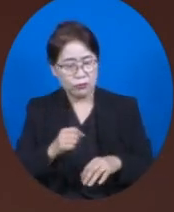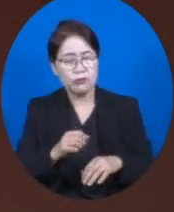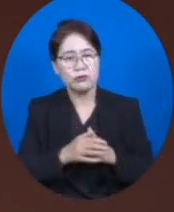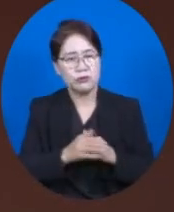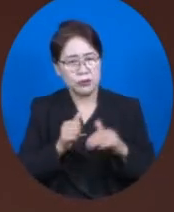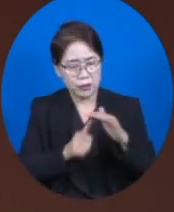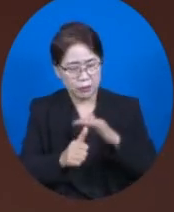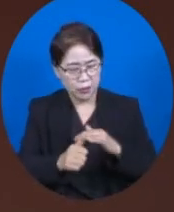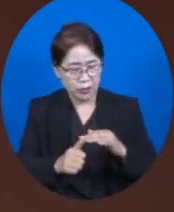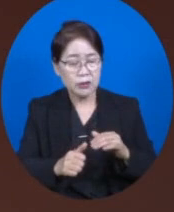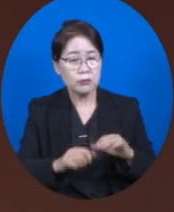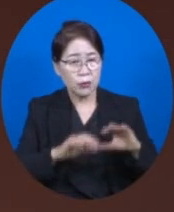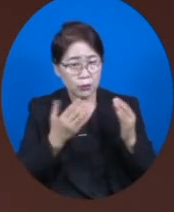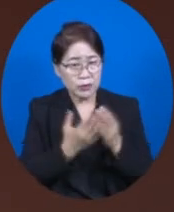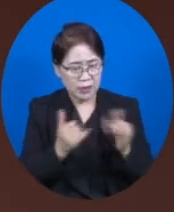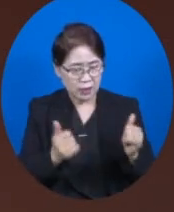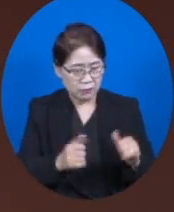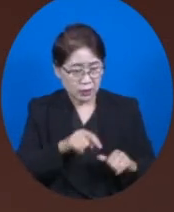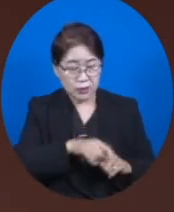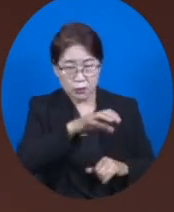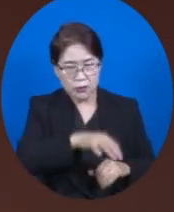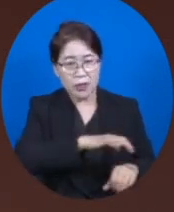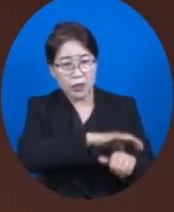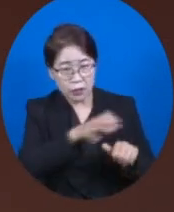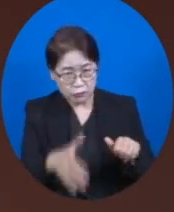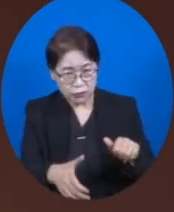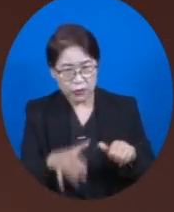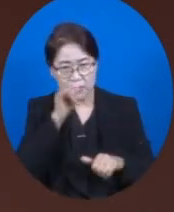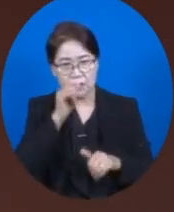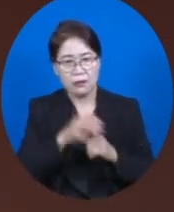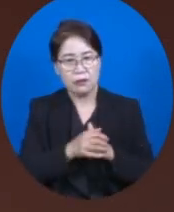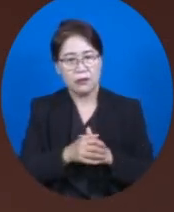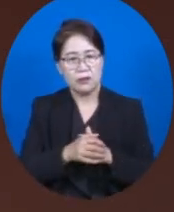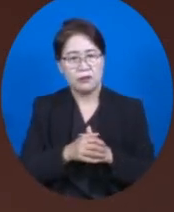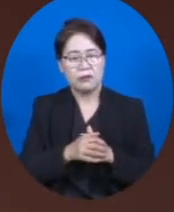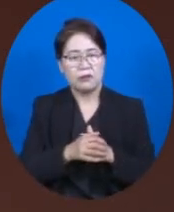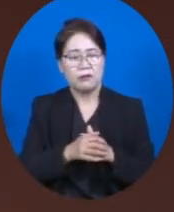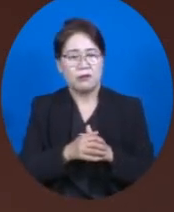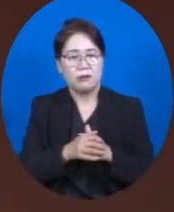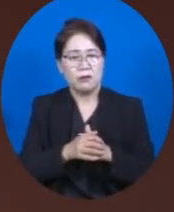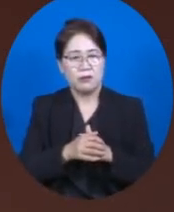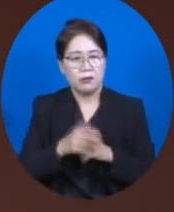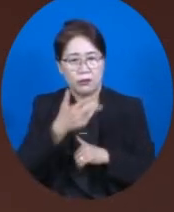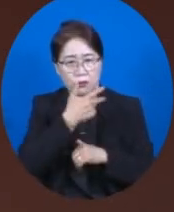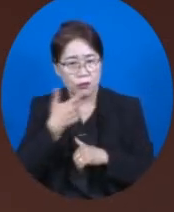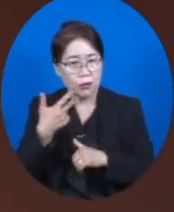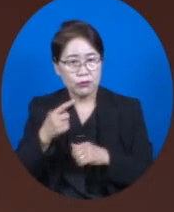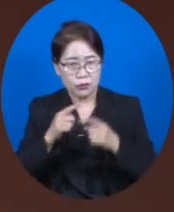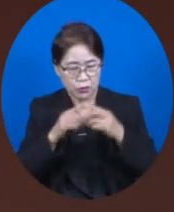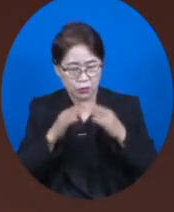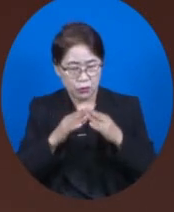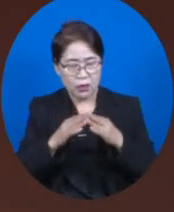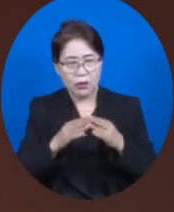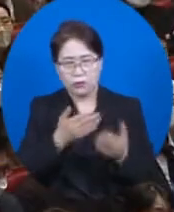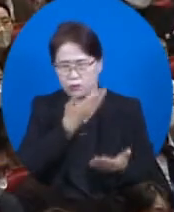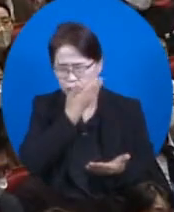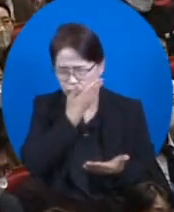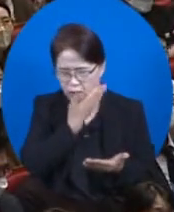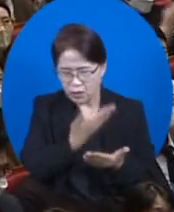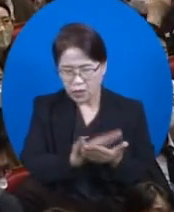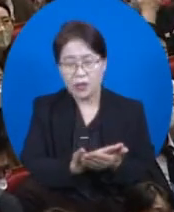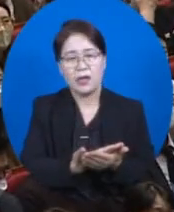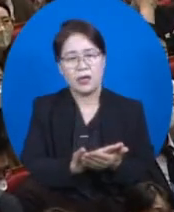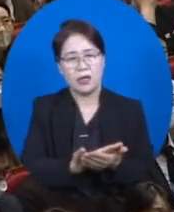모두 이곳에 묻혀 있습니다 그러므로이 웨스트민스터 사원은요 영국 교회에 산신이라고 말할 수 있고